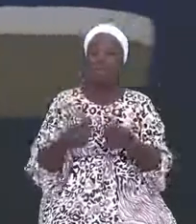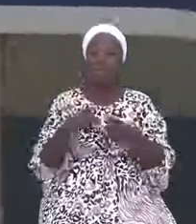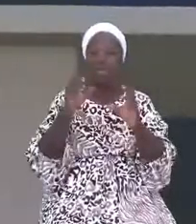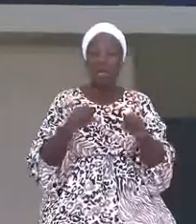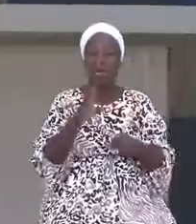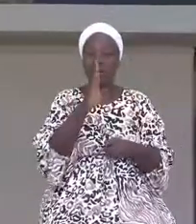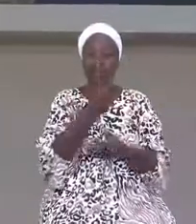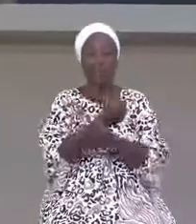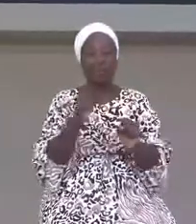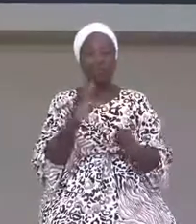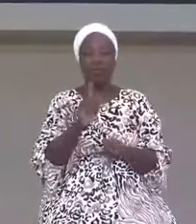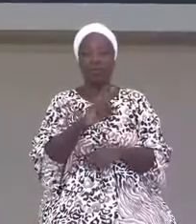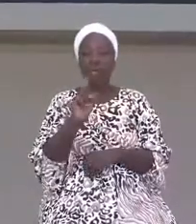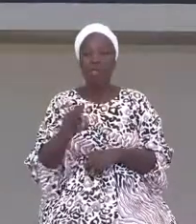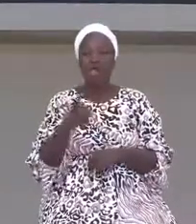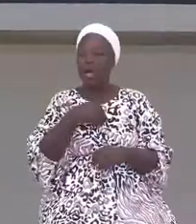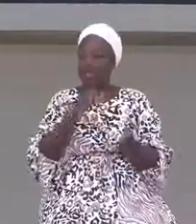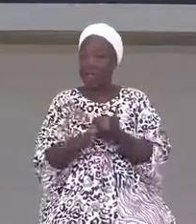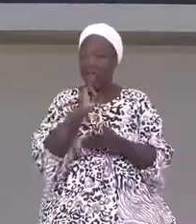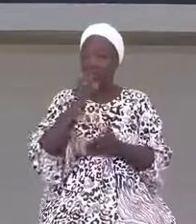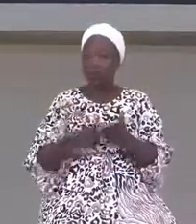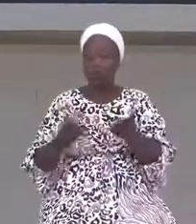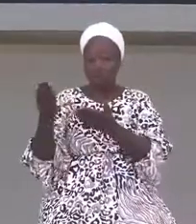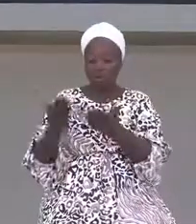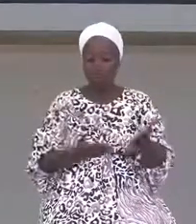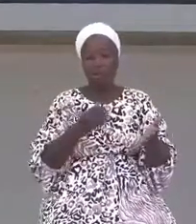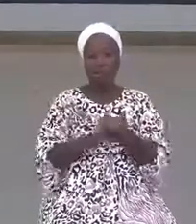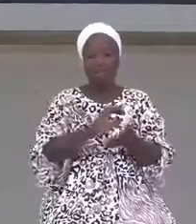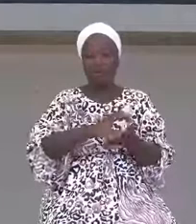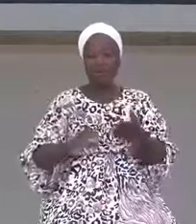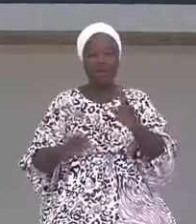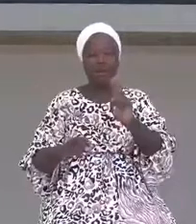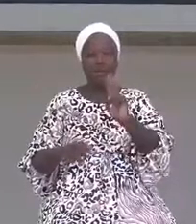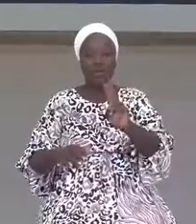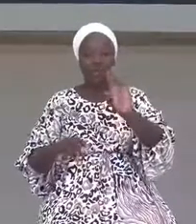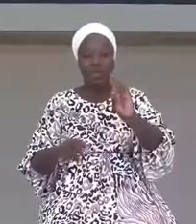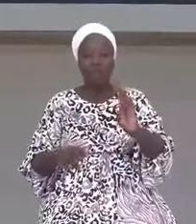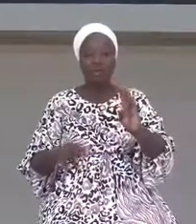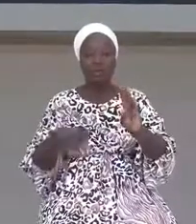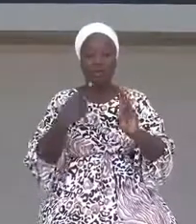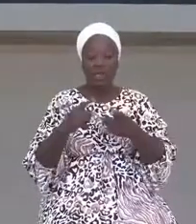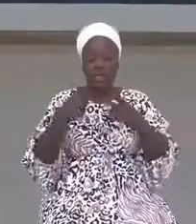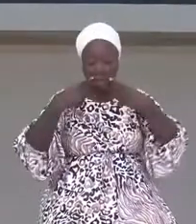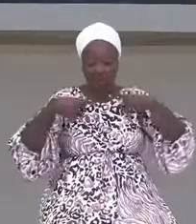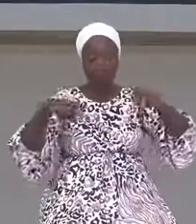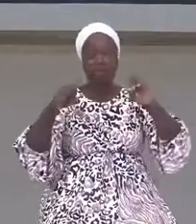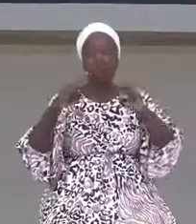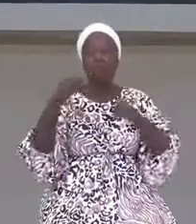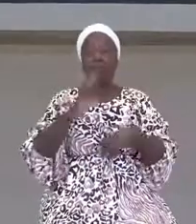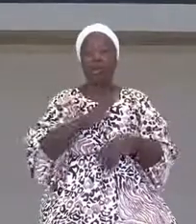sauvé? Et c'est ce qui a amené le verset 27, la déclaration de